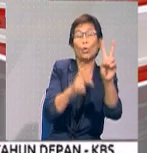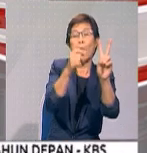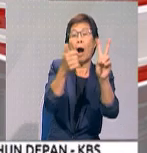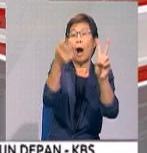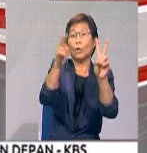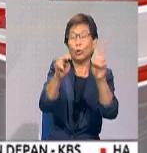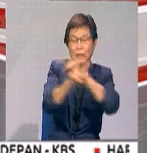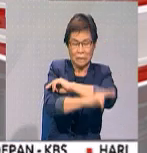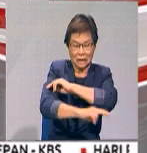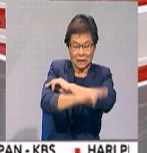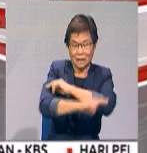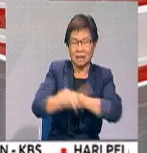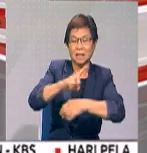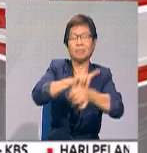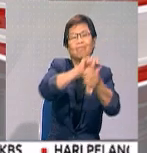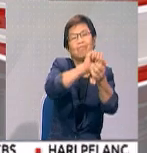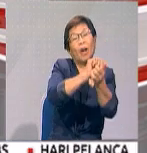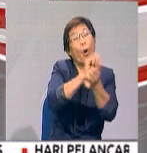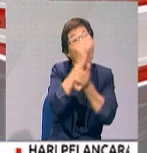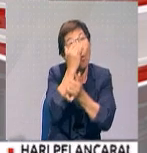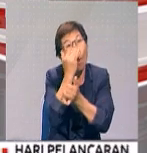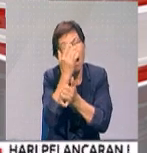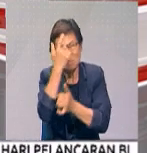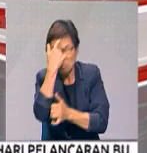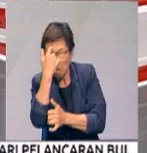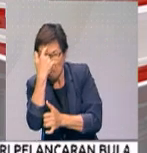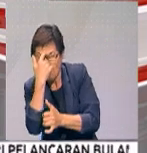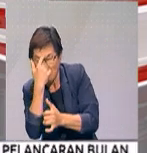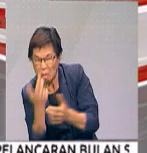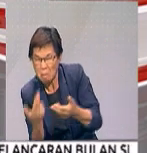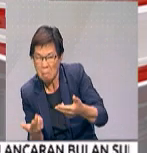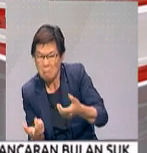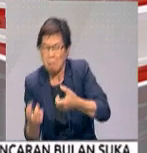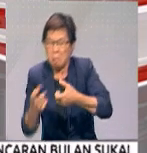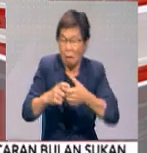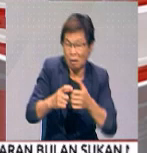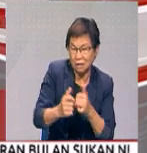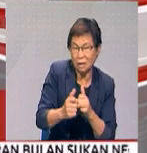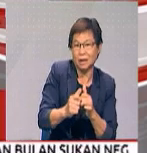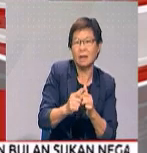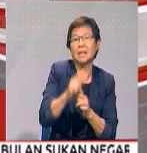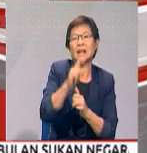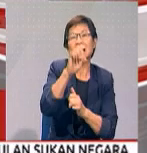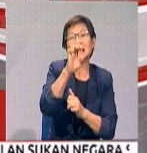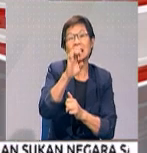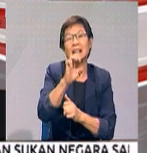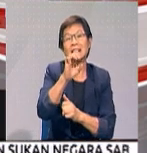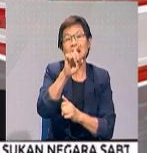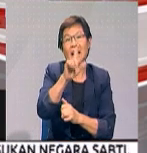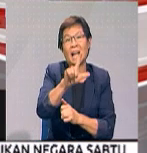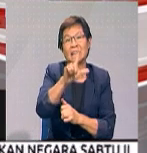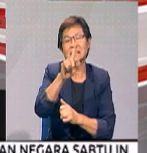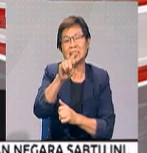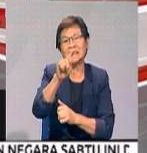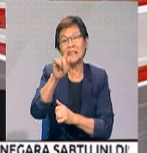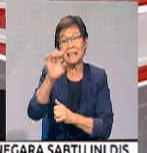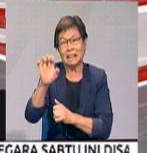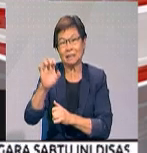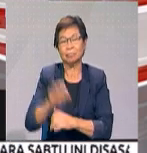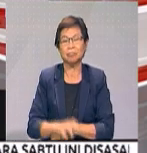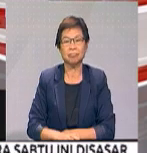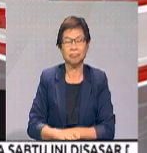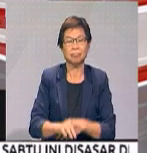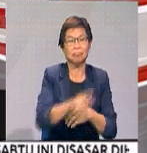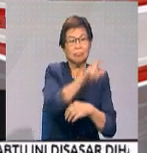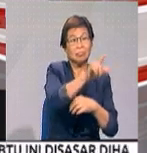Undangan Negeri ADUN ditahan kerana disyaki mempunyai hubungan dengan Liberated Tigers of Tamil Eelam LTTE. Mereka